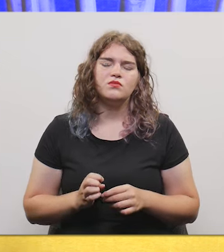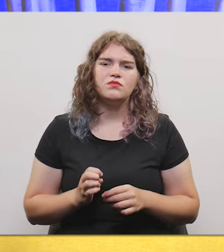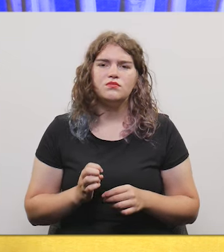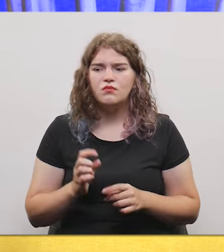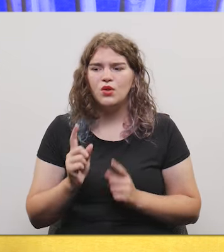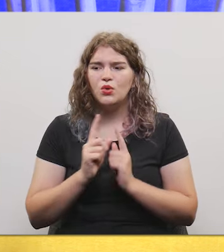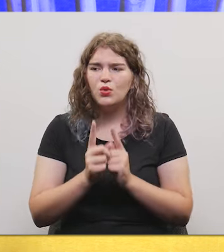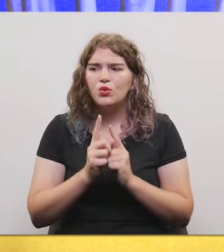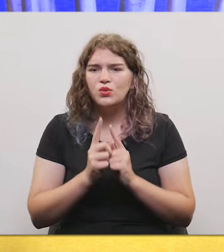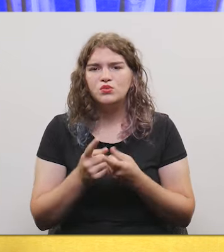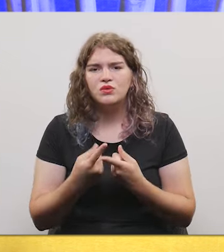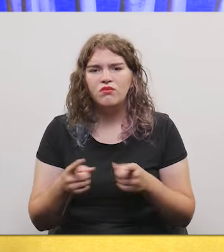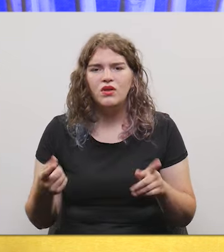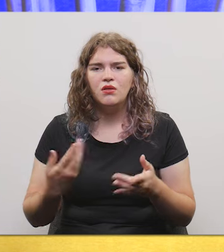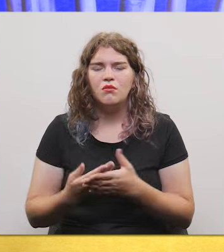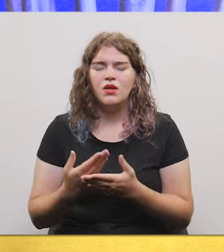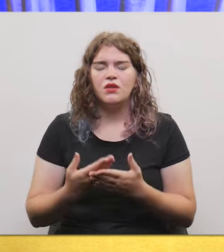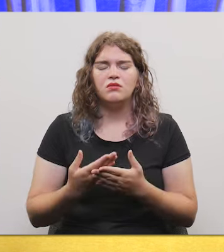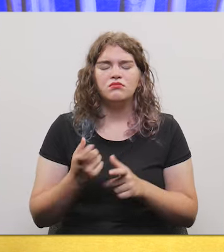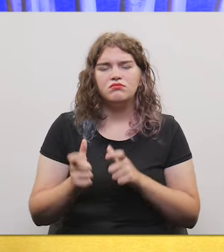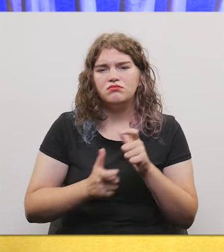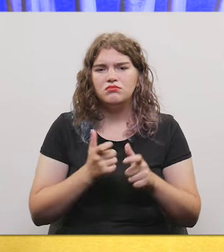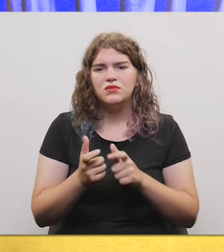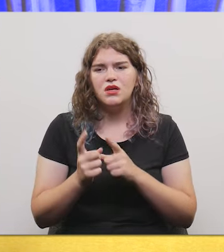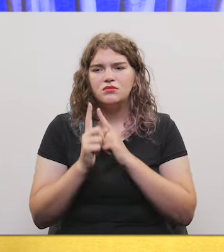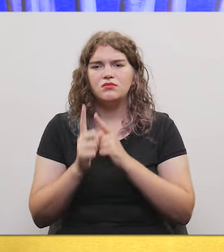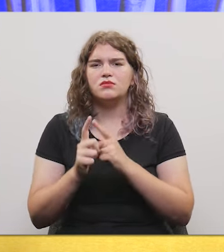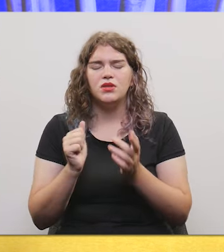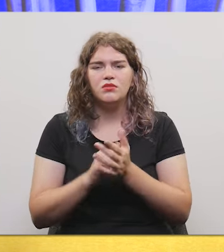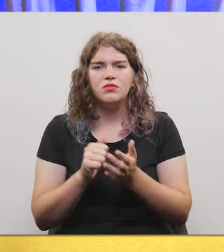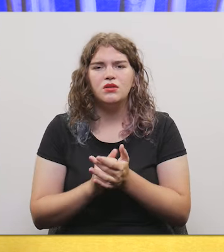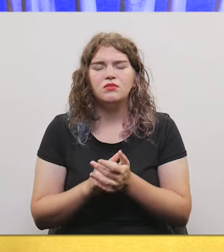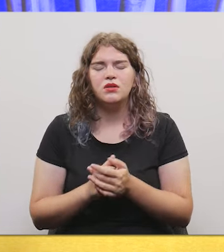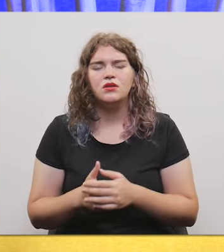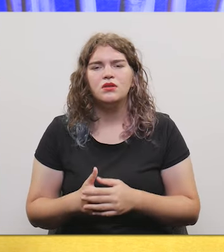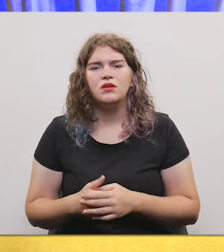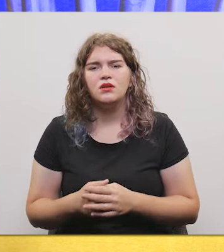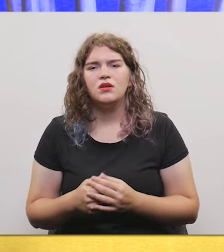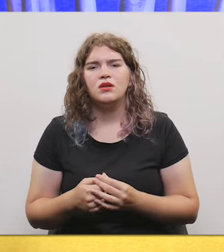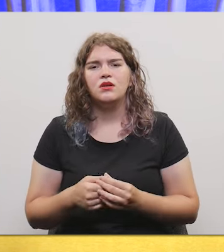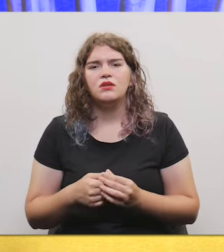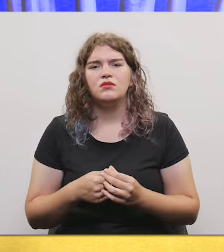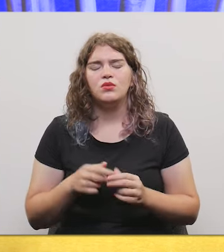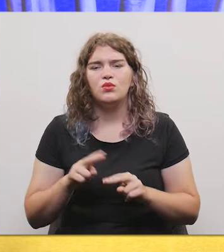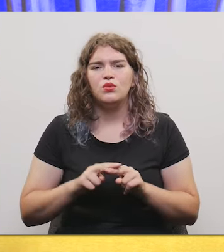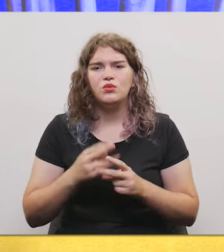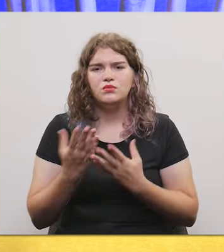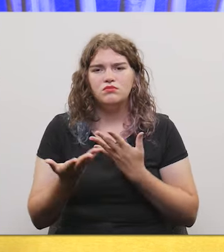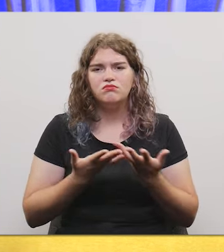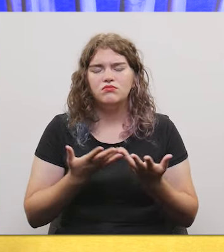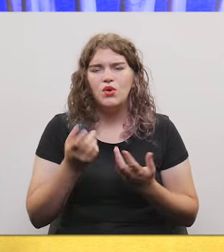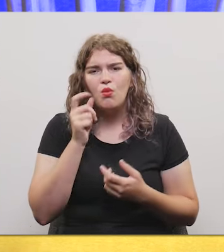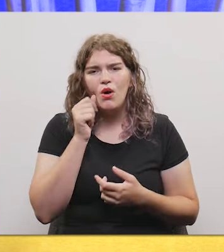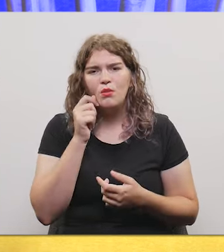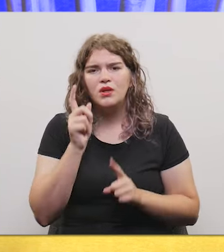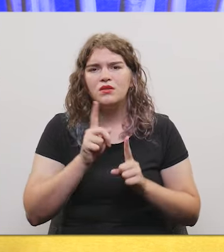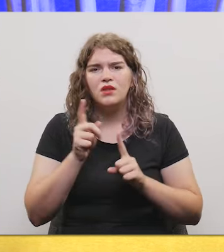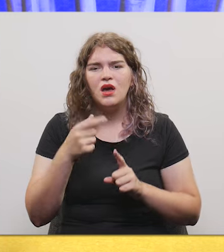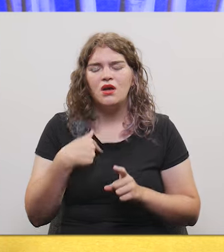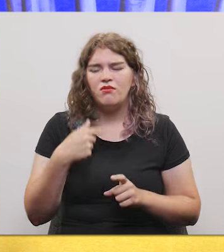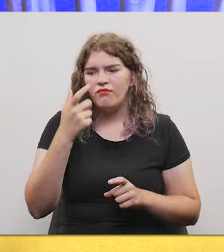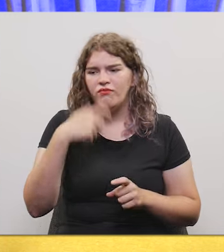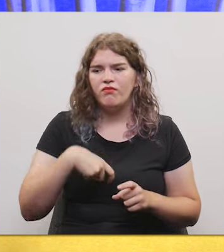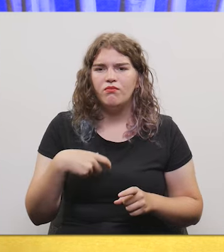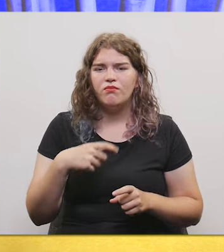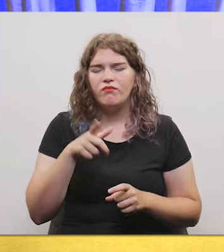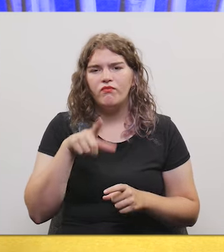la anumite cursuri în domeniul acela, dar în același timp viața